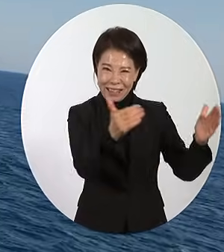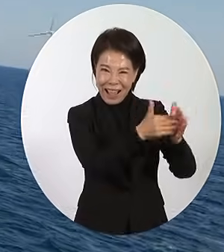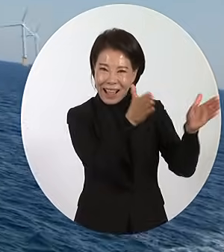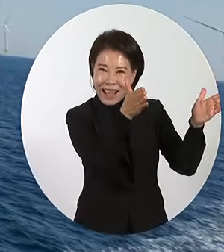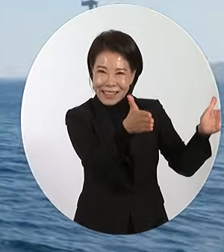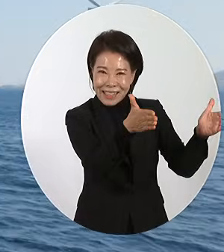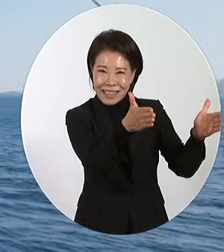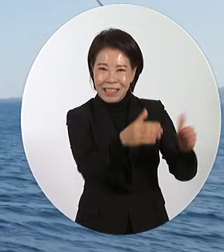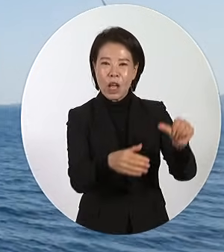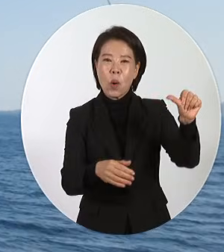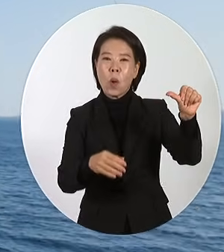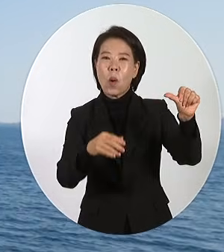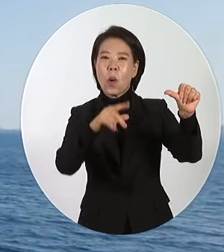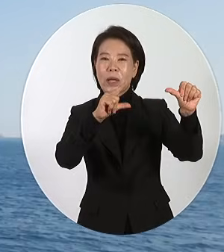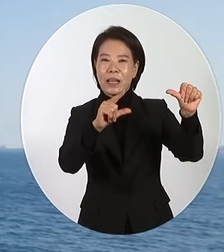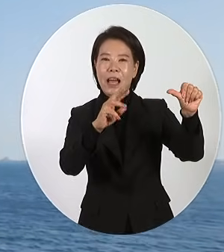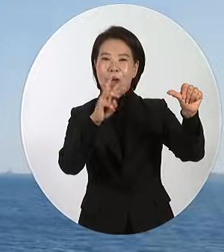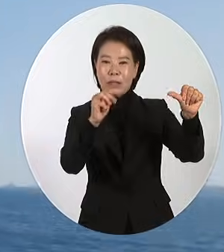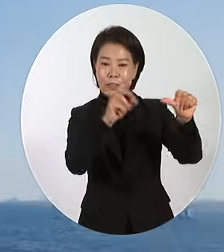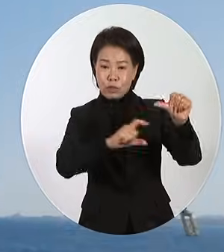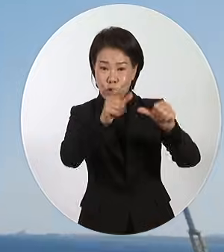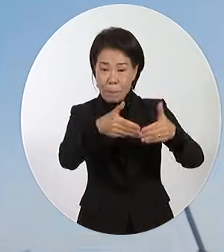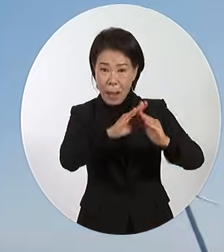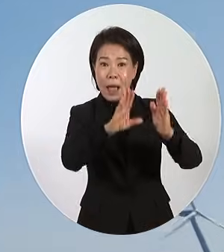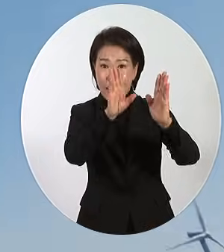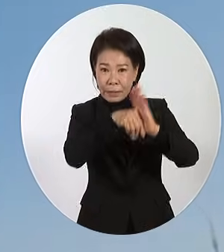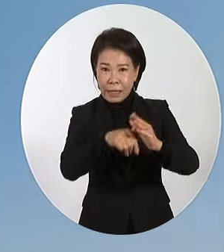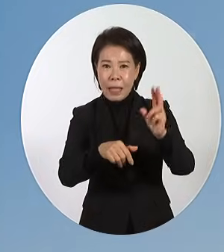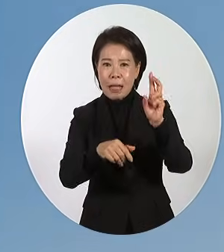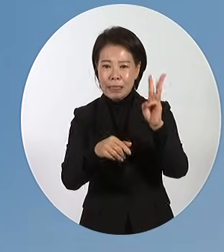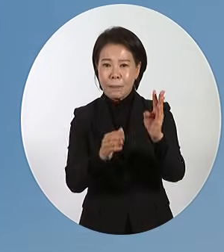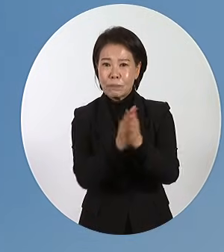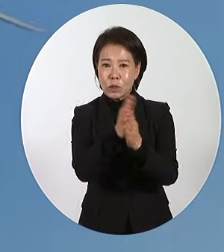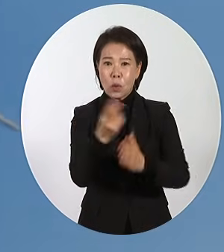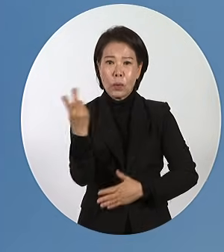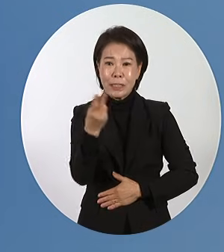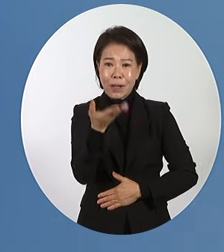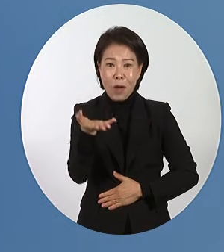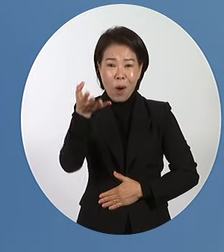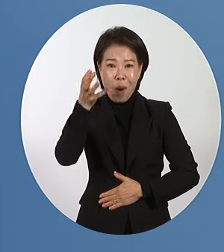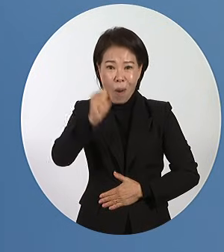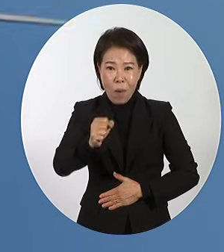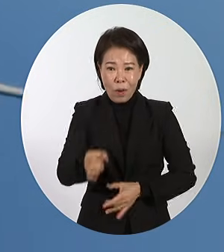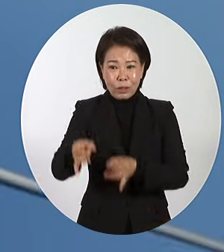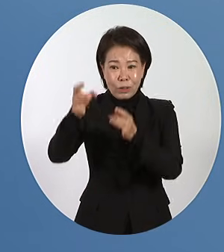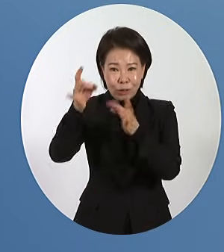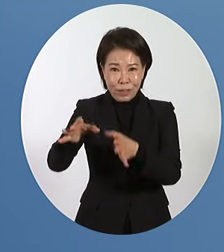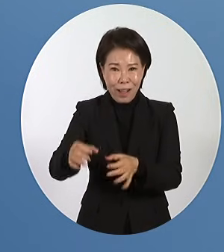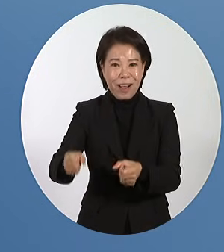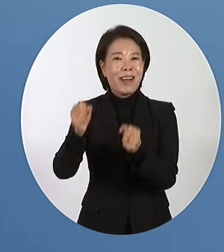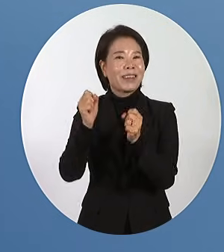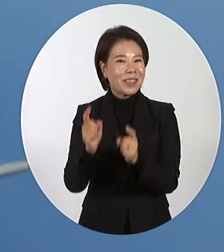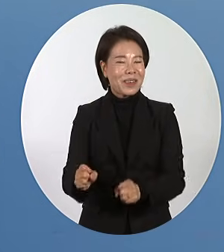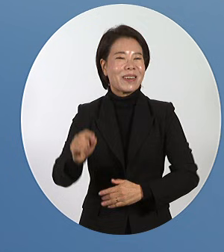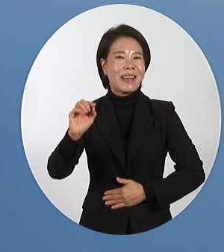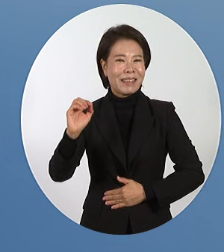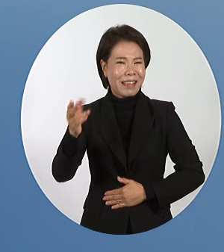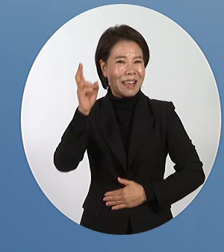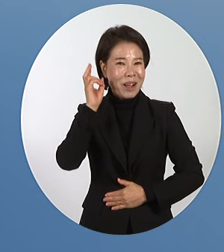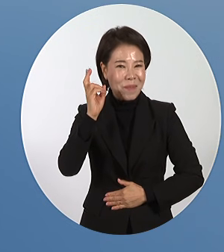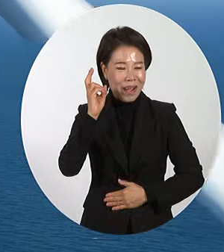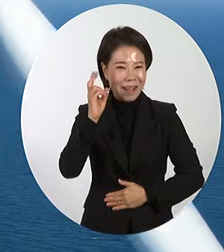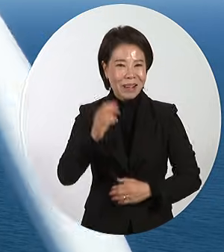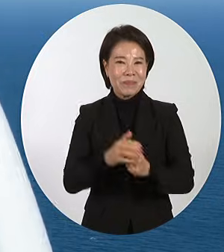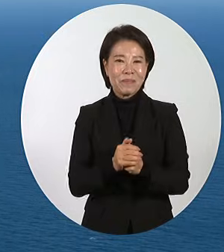2035년까지 풍력 5기가와트가 추가 설치될 경우 약 3조 1천억 원 규모의 도민 투자 기회가 열릴 것으로